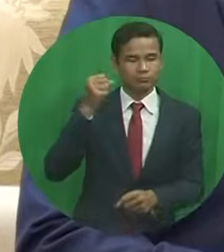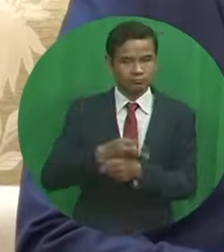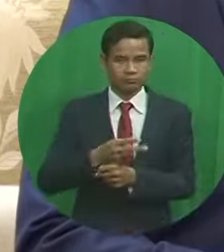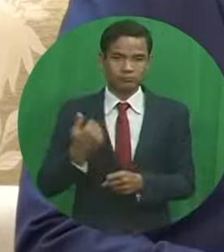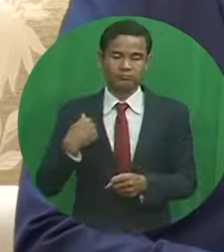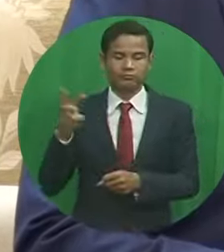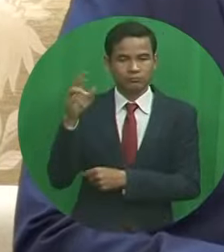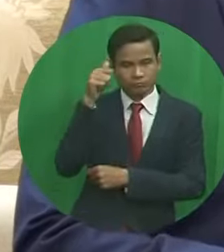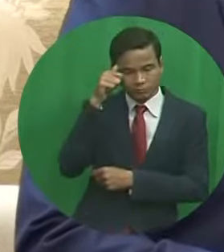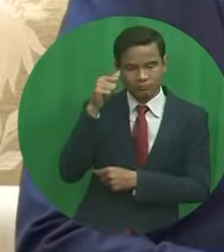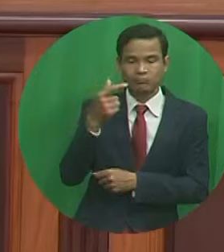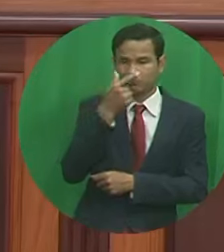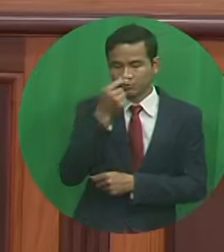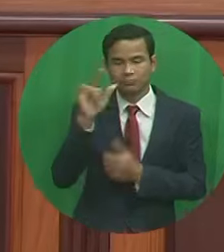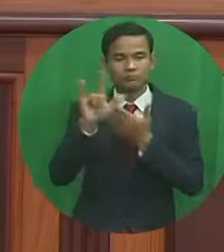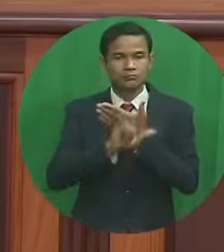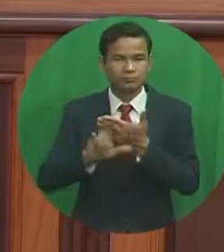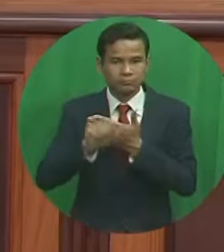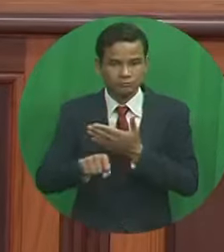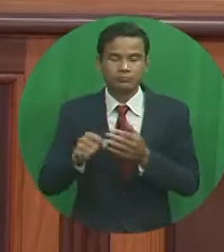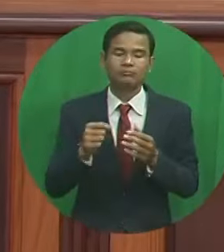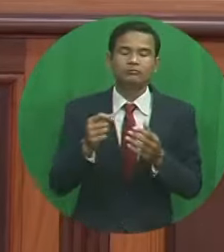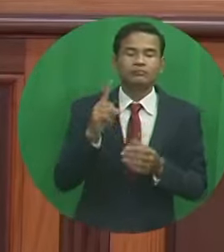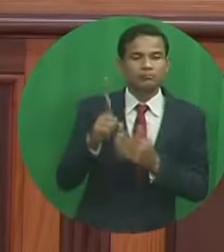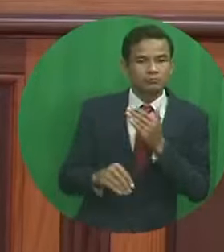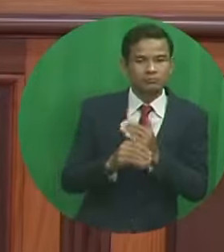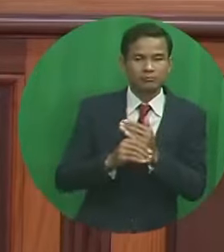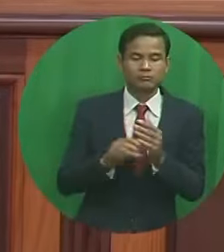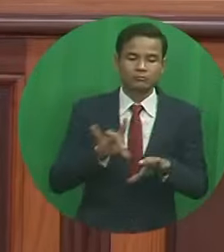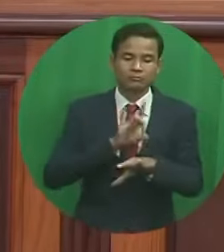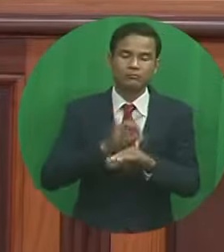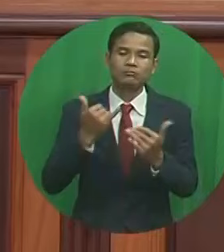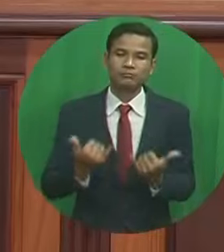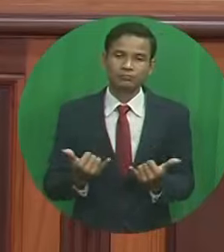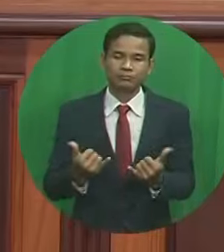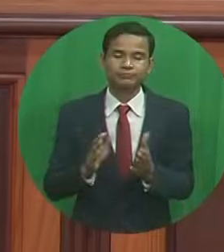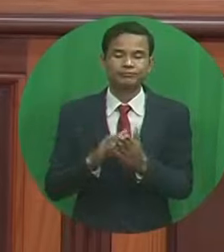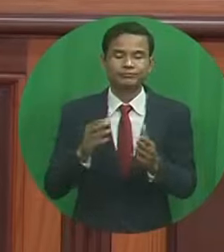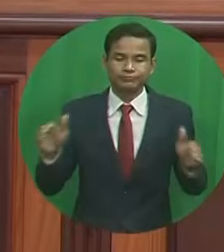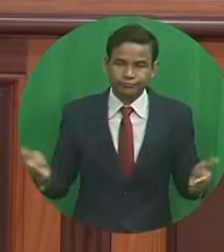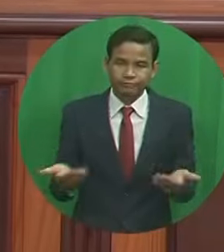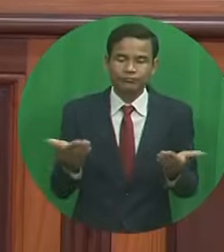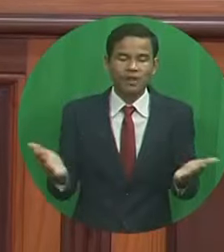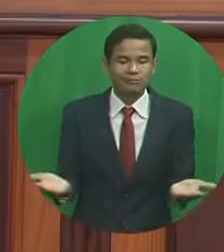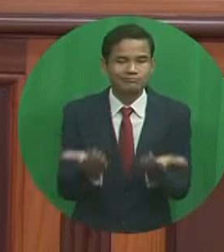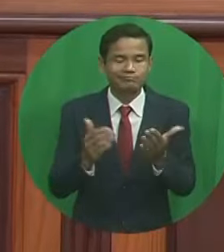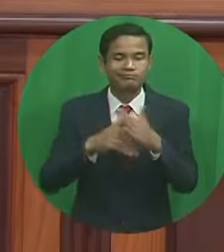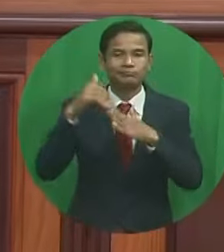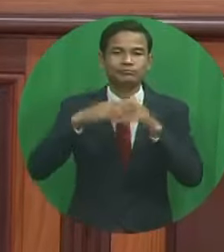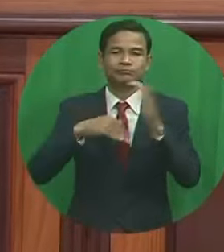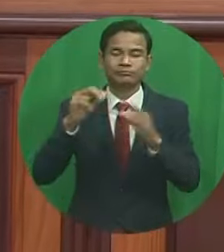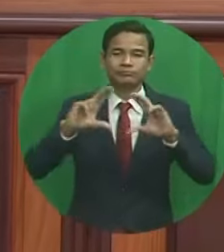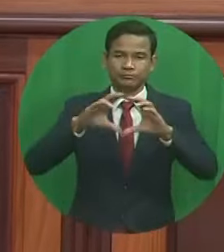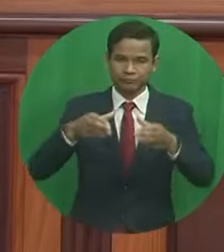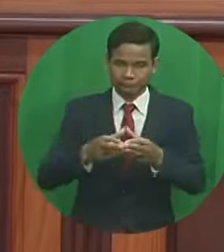ងារនយោបាយការបរទេសជាដើមម្យ៉ាងវិញទៀតក្នុងកលតិសៈបច្ចុប្បន្នការស្ដារសេដ្ឋកិច្ចសង្គមនឹងងើបឡើងវិ